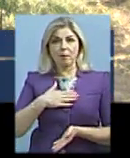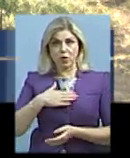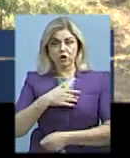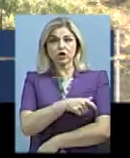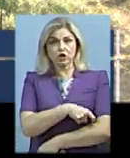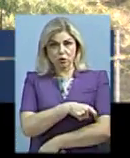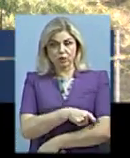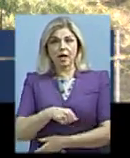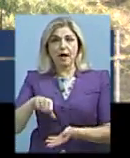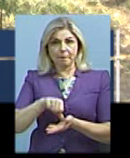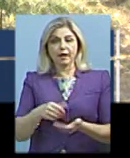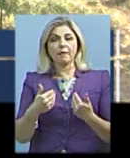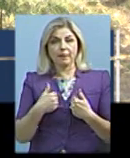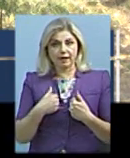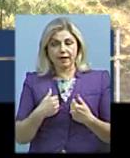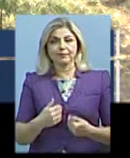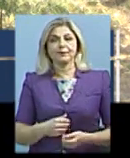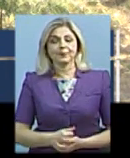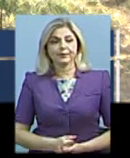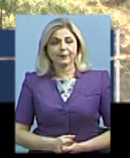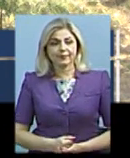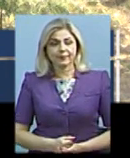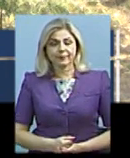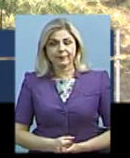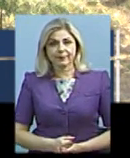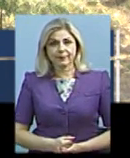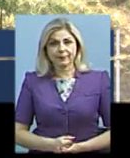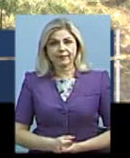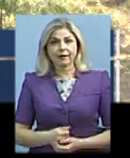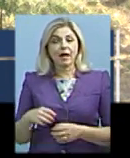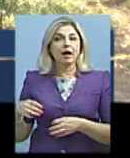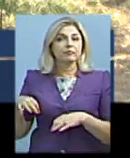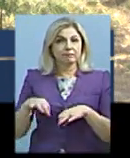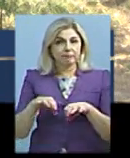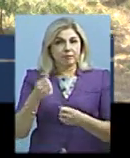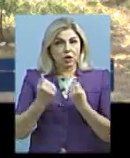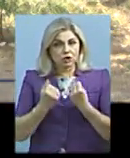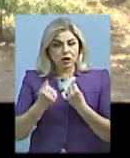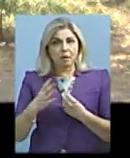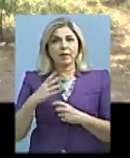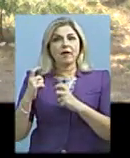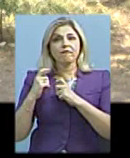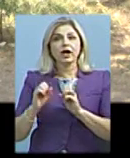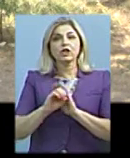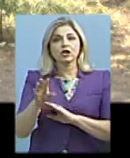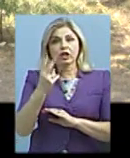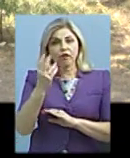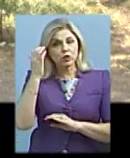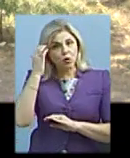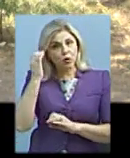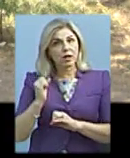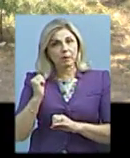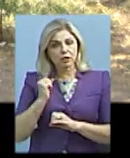мені. Буквально цієї п'ятниці на моєму чергуванні при мені приїхала машина. З неї вивантажили два чорні мішки.